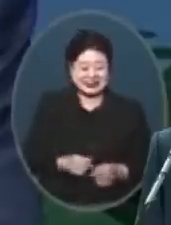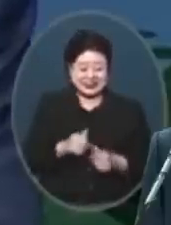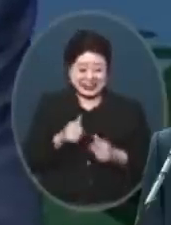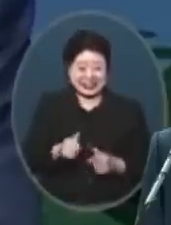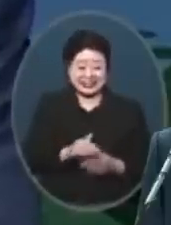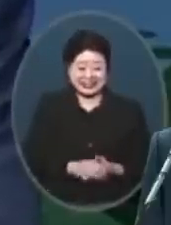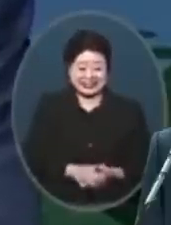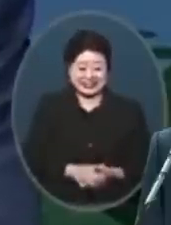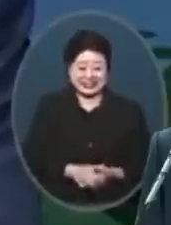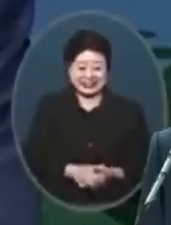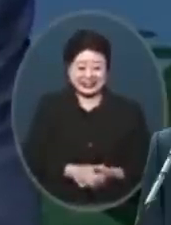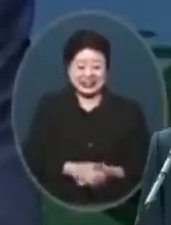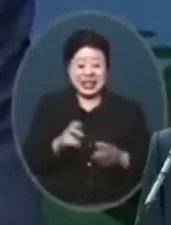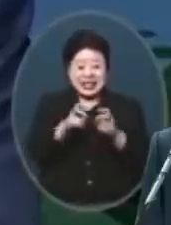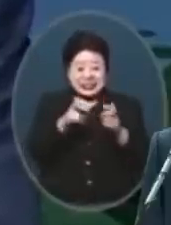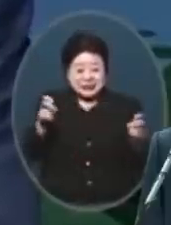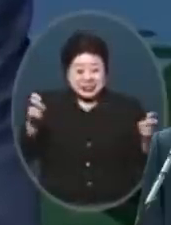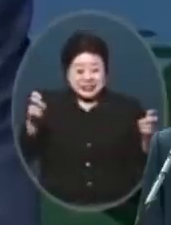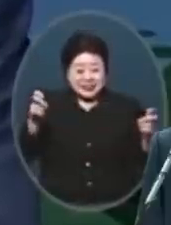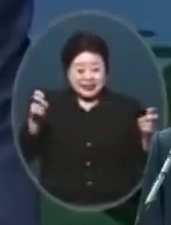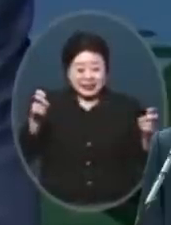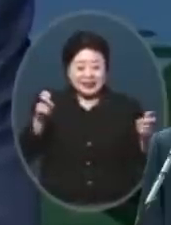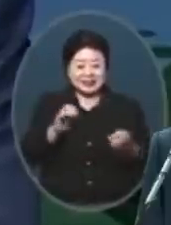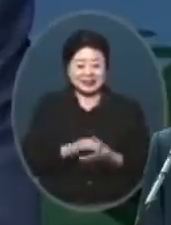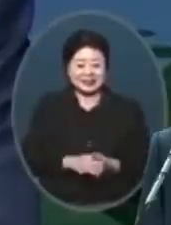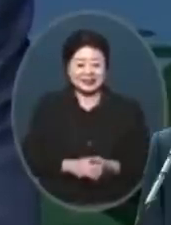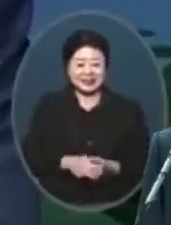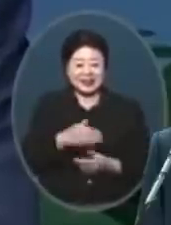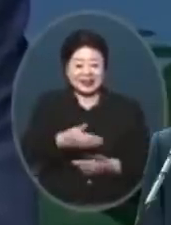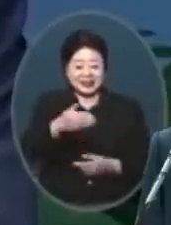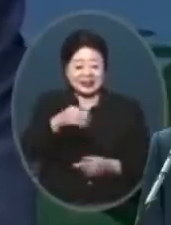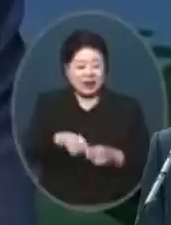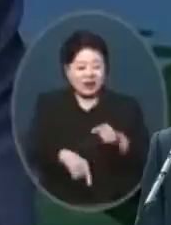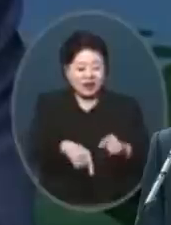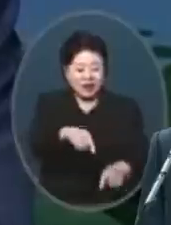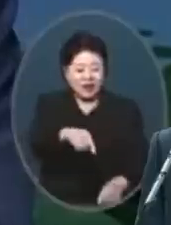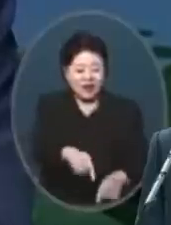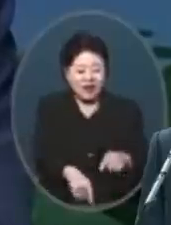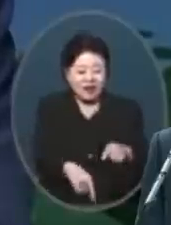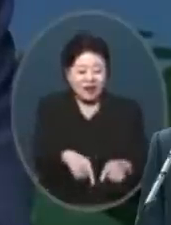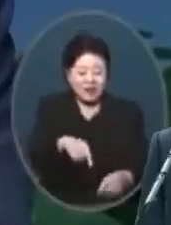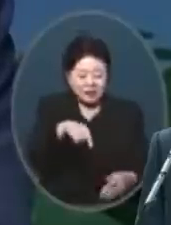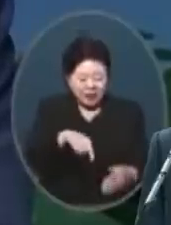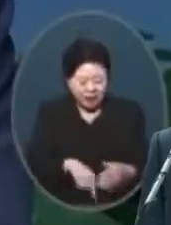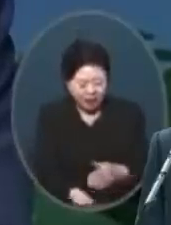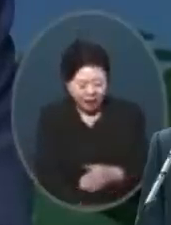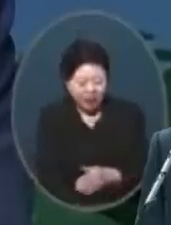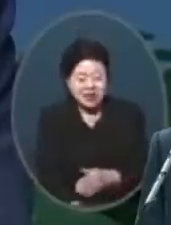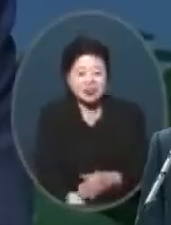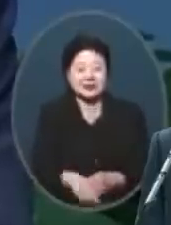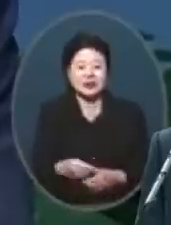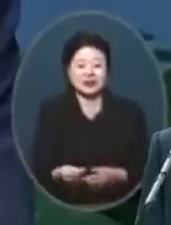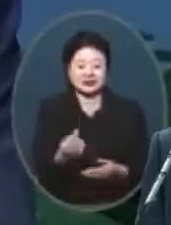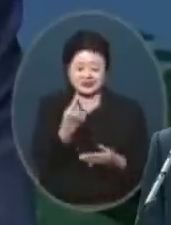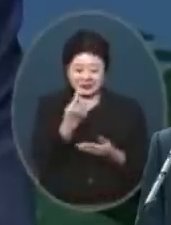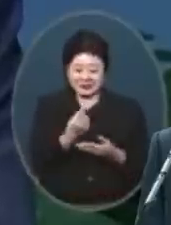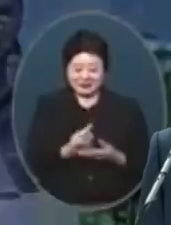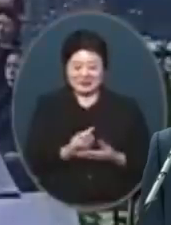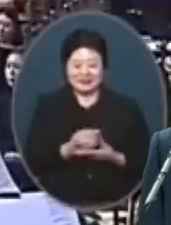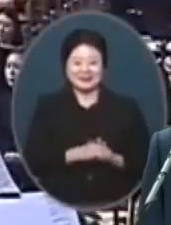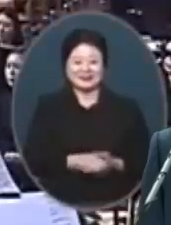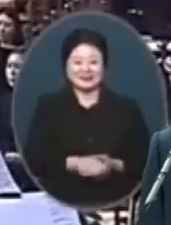예수님 하고 20층 계단을 걸어서 밑에까지 내려왔습니다.